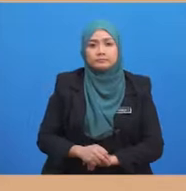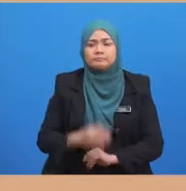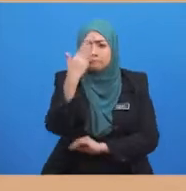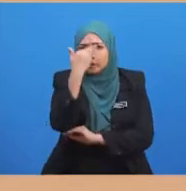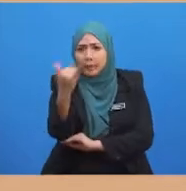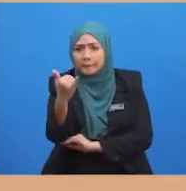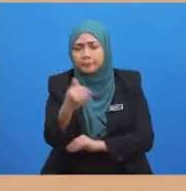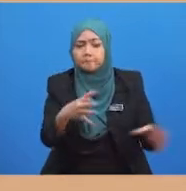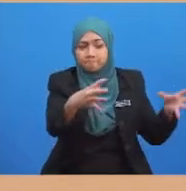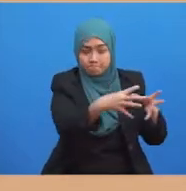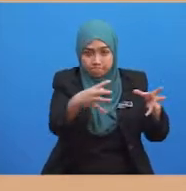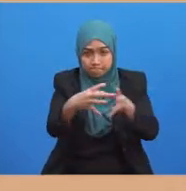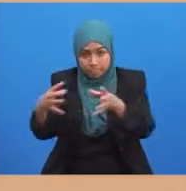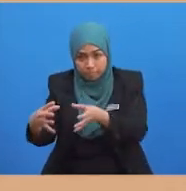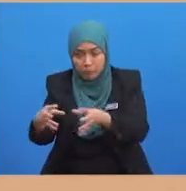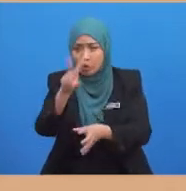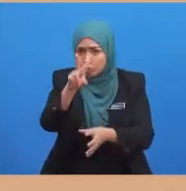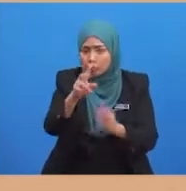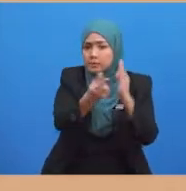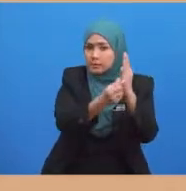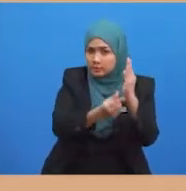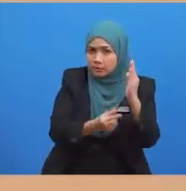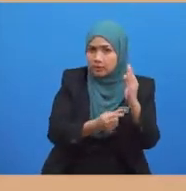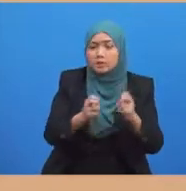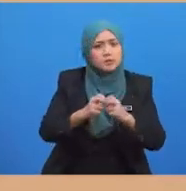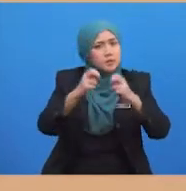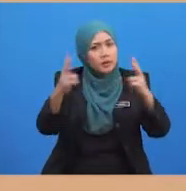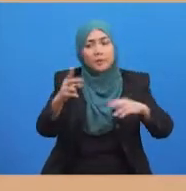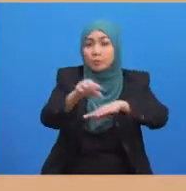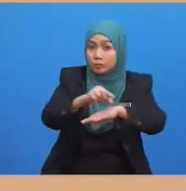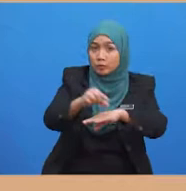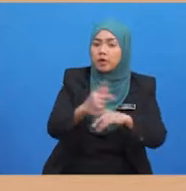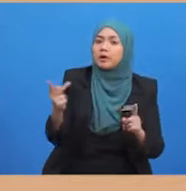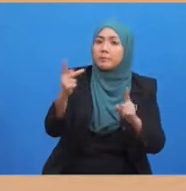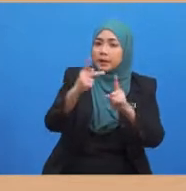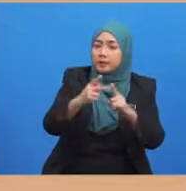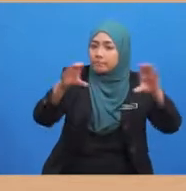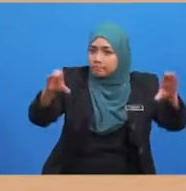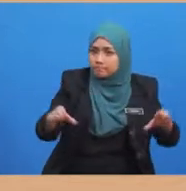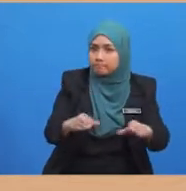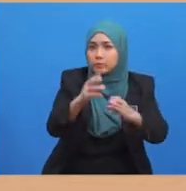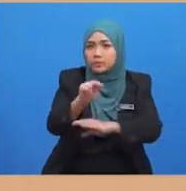Mengapa kombinasi dua jenis getah ini sangat berguna kepada industri pembuatan?